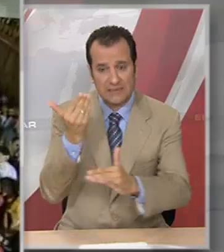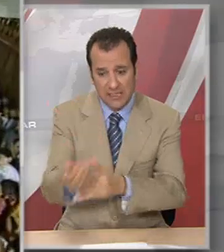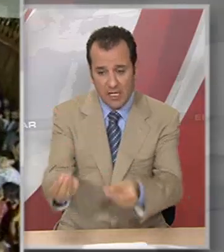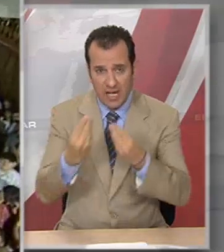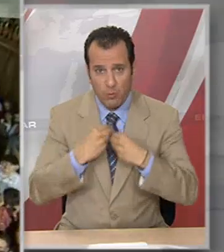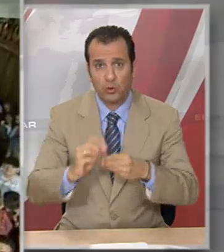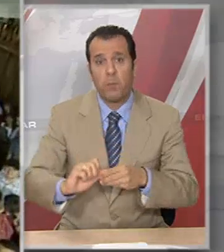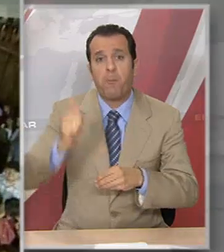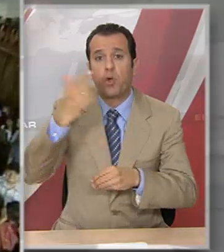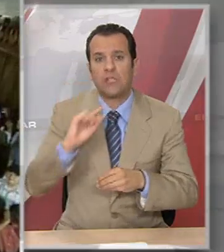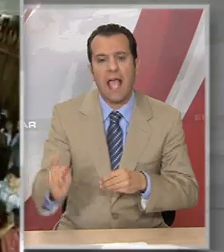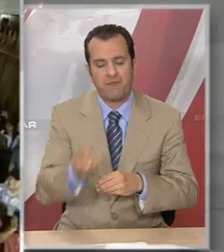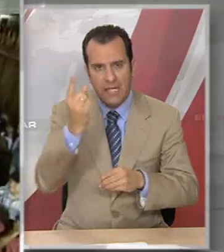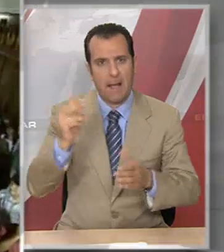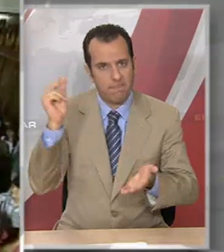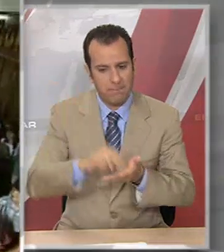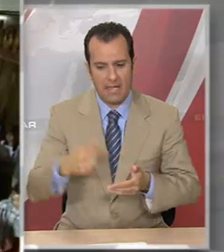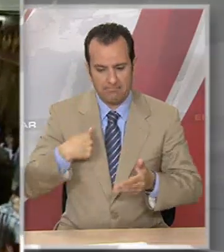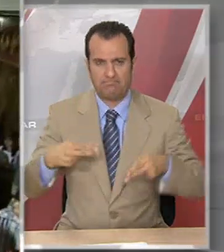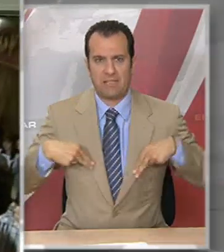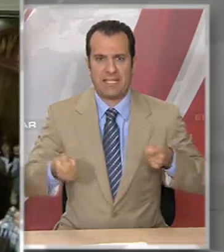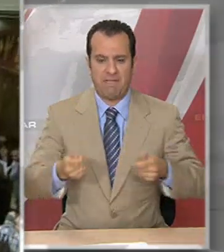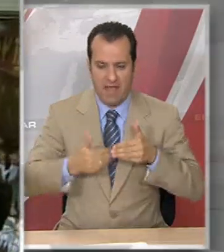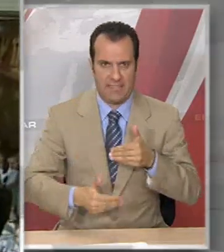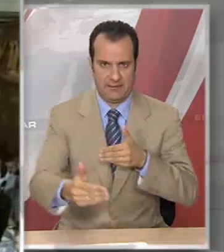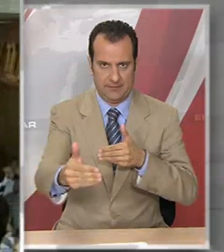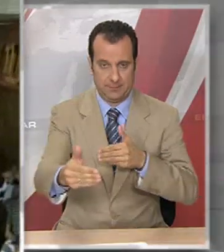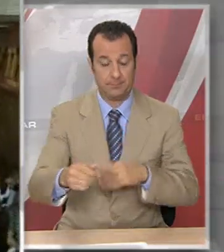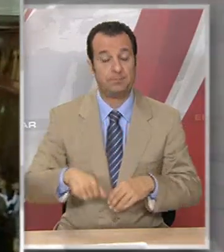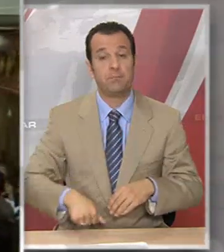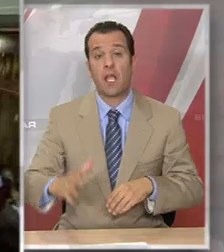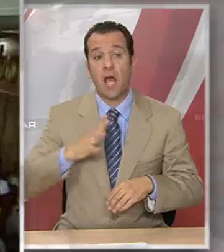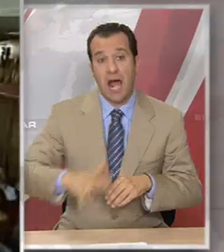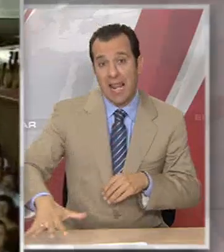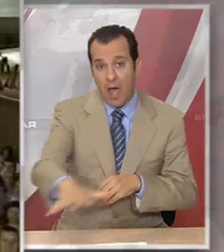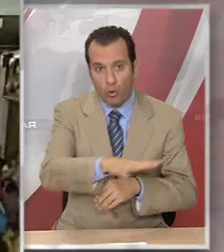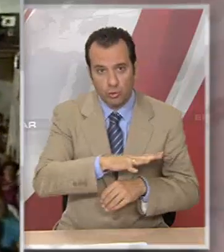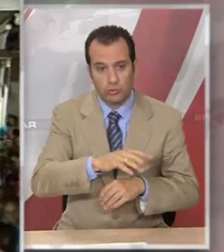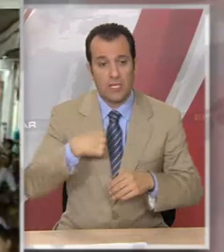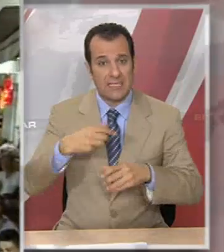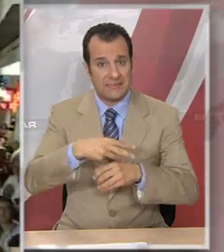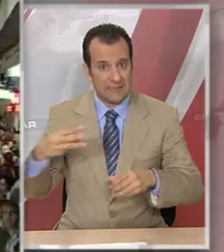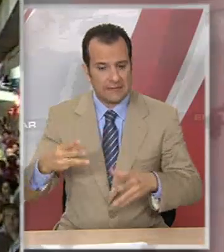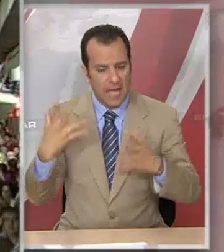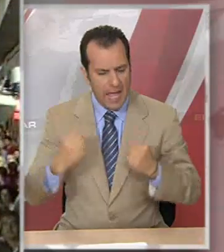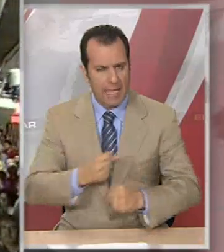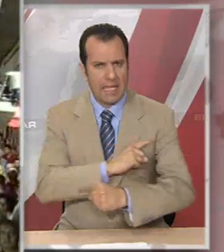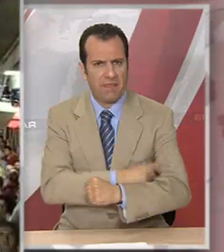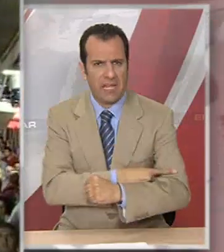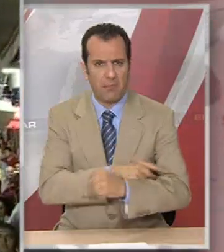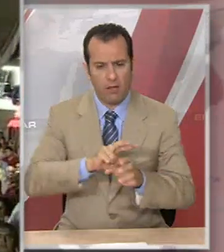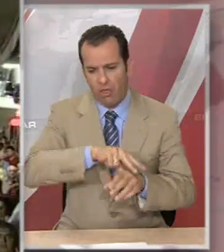είναι όρθιος και διεκδικούμε όλοι μαζί όχι μια δεύτερη ευκαιρία, όπως λέγεται